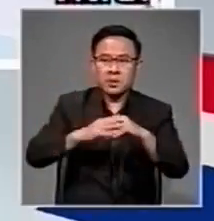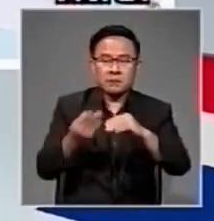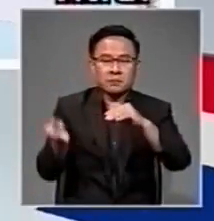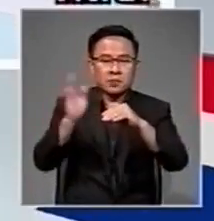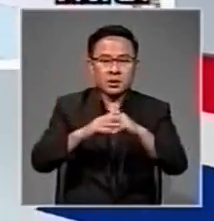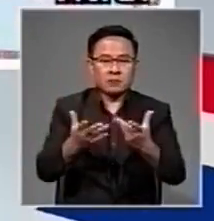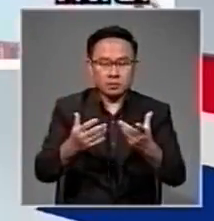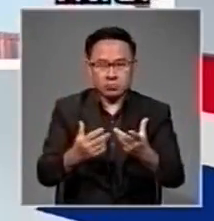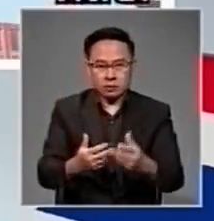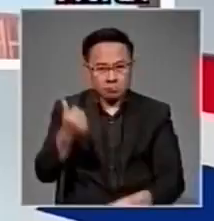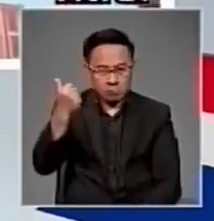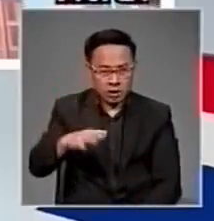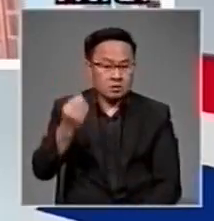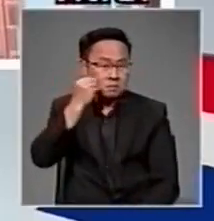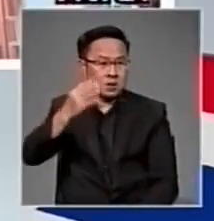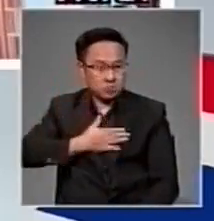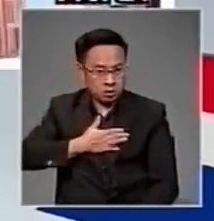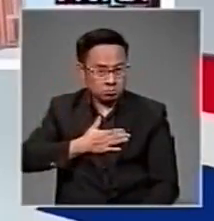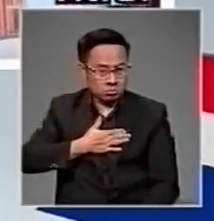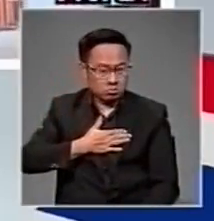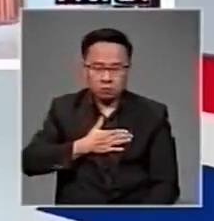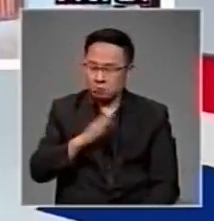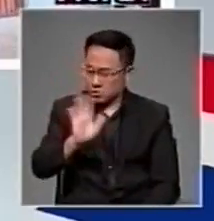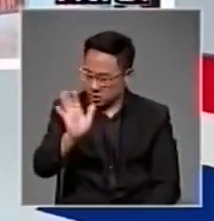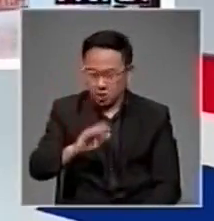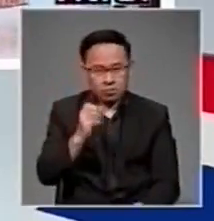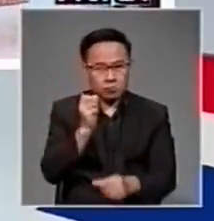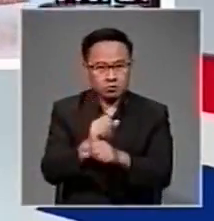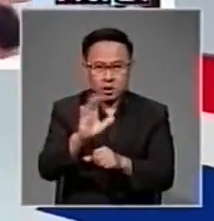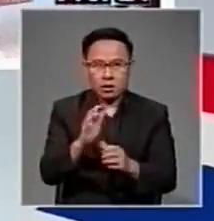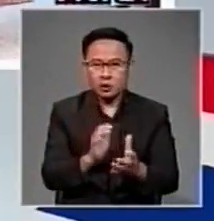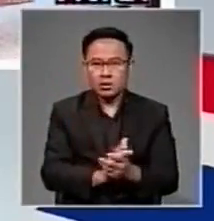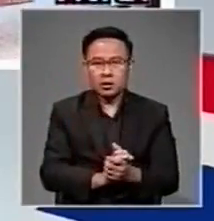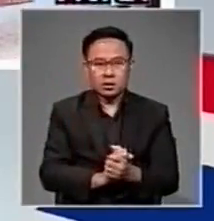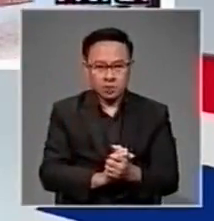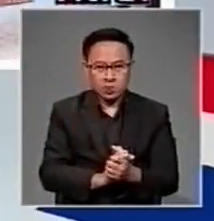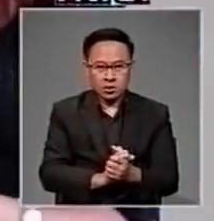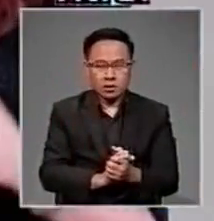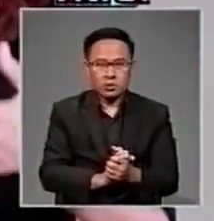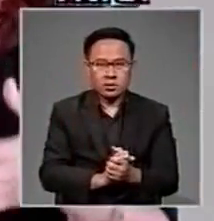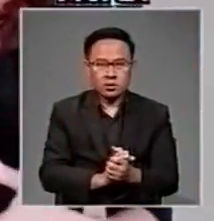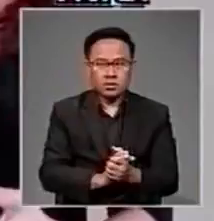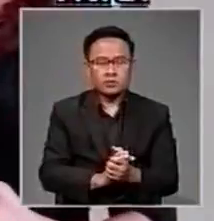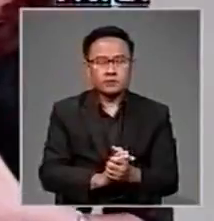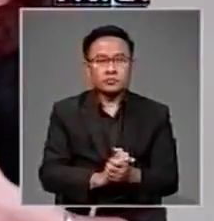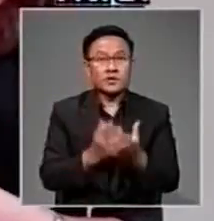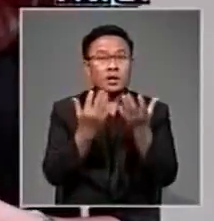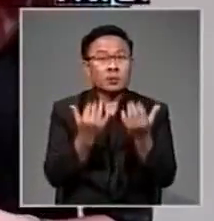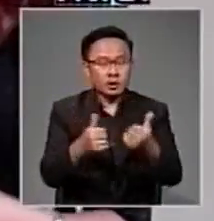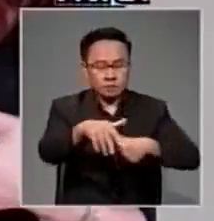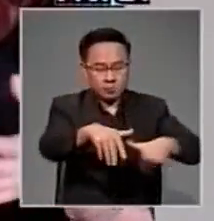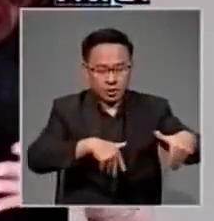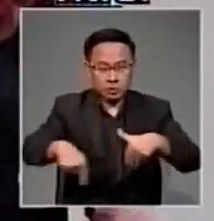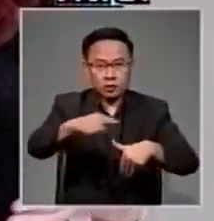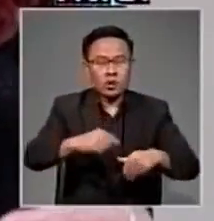เป็นห้างรั้วเขามีให้แต่ว่าพอจะต่อจากตัวบ้านไปชนรั้วนี่คือบ้านฉันอย่างนั้นเราไม่ให้ เกิดการ